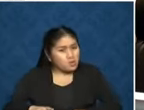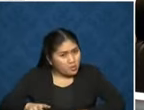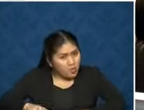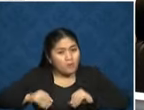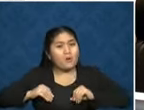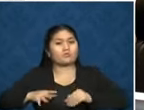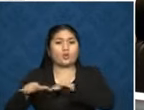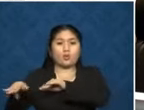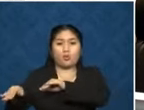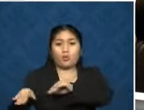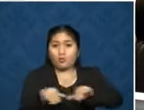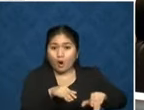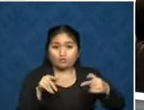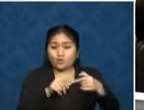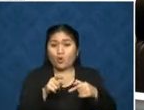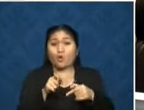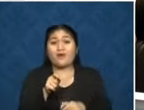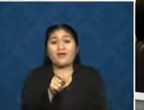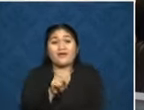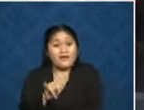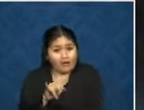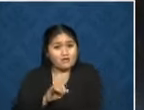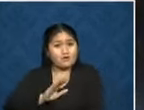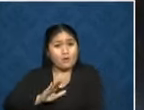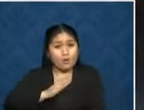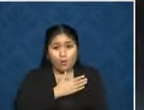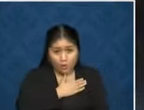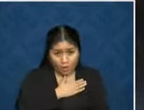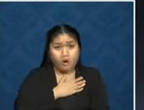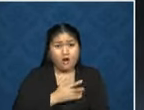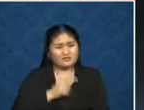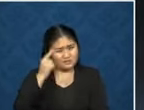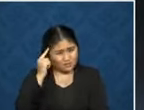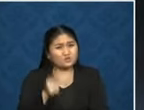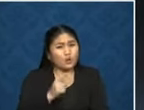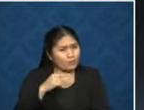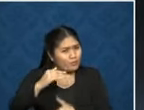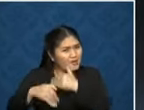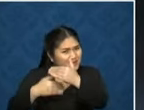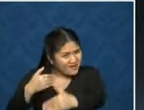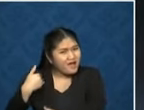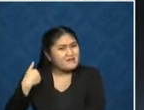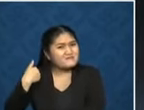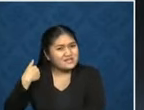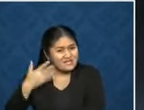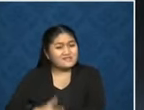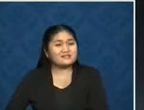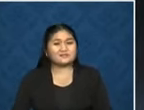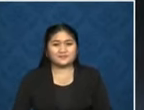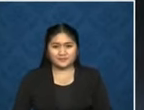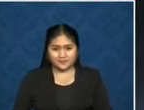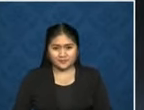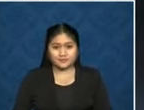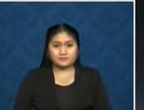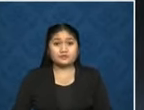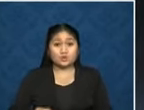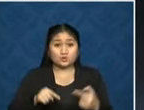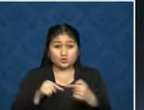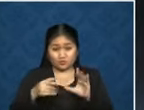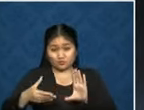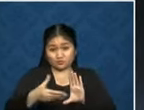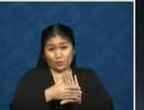พร้อมในการใช้ AI ในภาครัฐของพวกเราต้องเรียกว่ายังต้องการการพัฒนาไปอีกมากเลยค่ะท่านประธานจากสไล